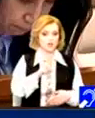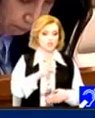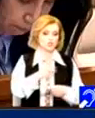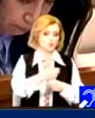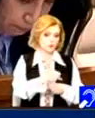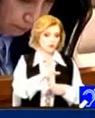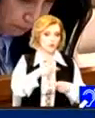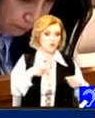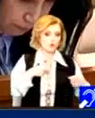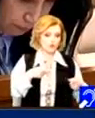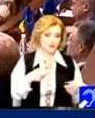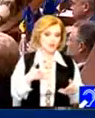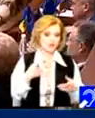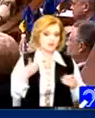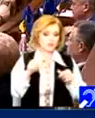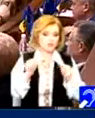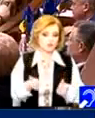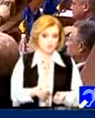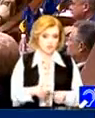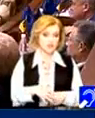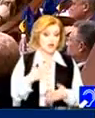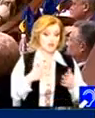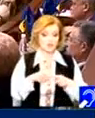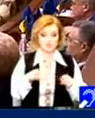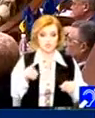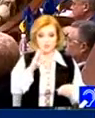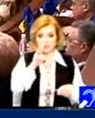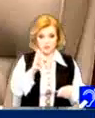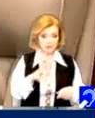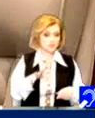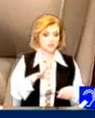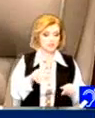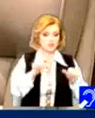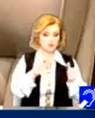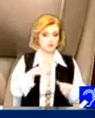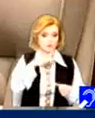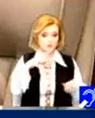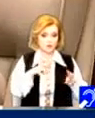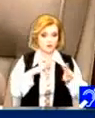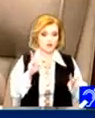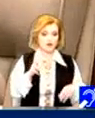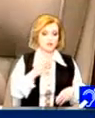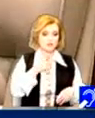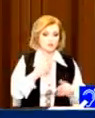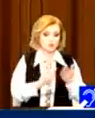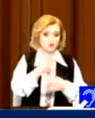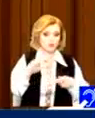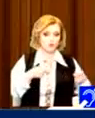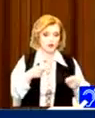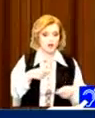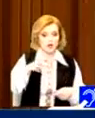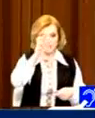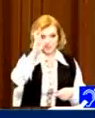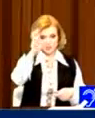impune o guvernare de coaliție. Dacă timp de 3 luni nu este creată o majoritate parlamentară care să voteze noul guvern, șeful